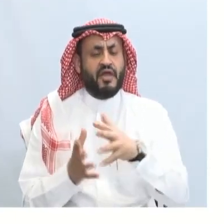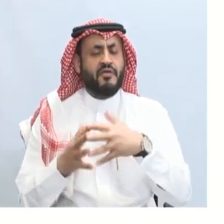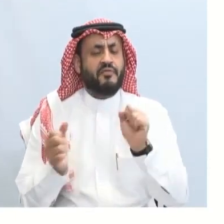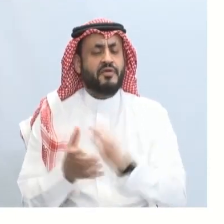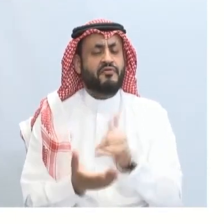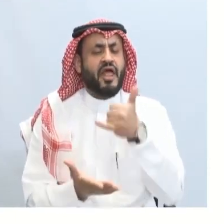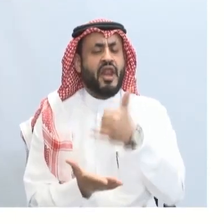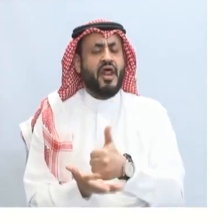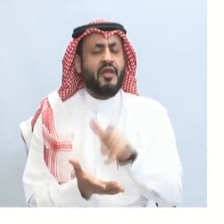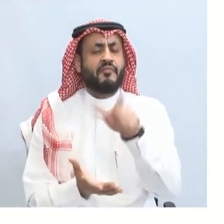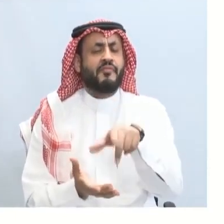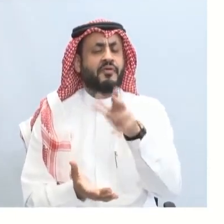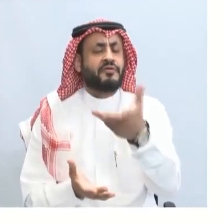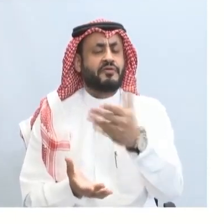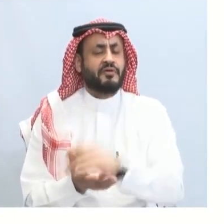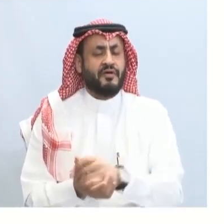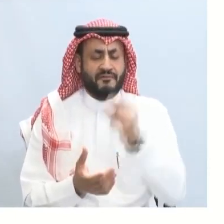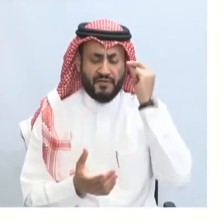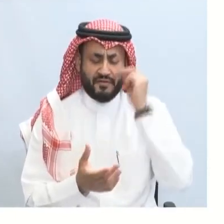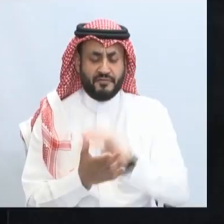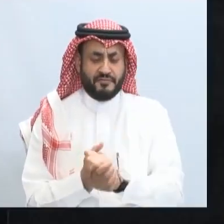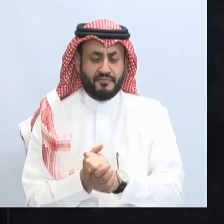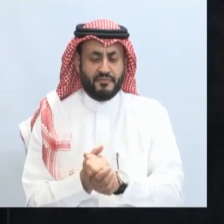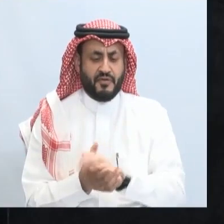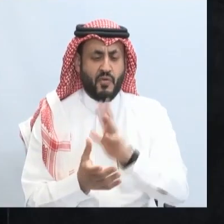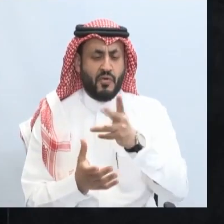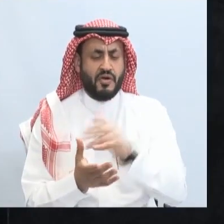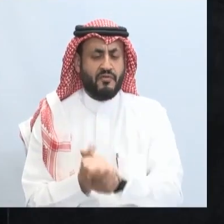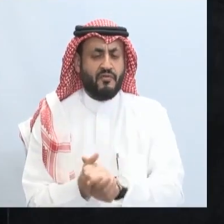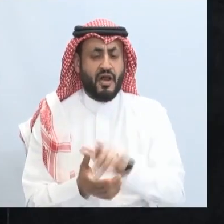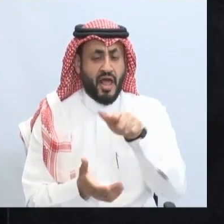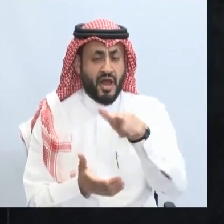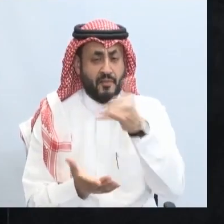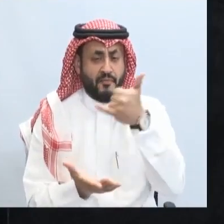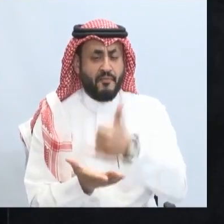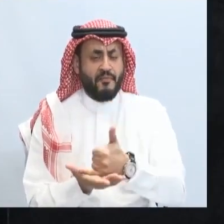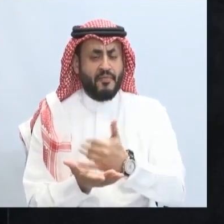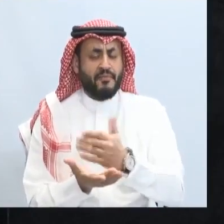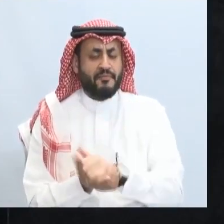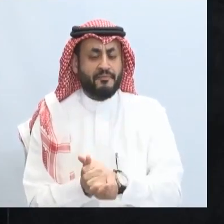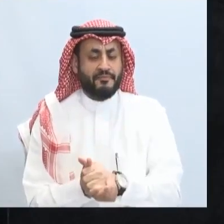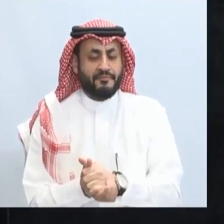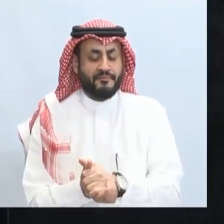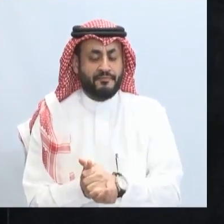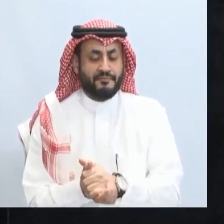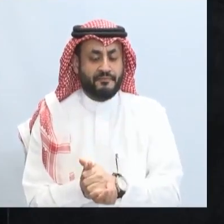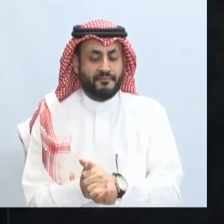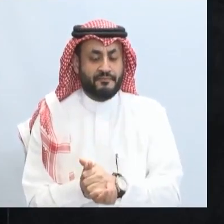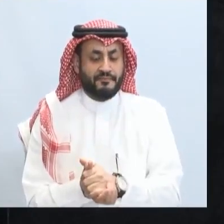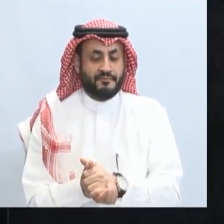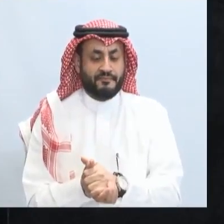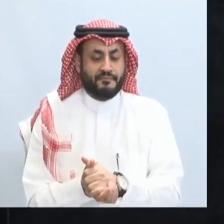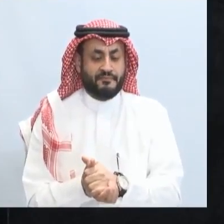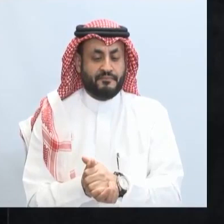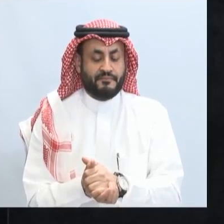ان اكون مسؤولا نفكر قليلا ما معنى ان اكون مسؤولا بارك الله